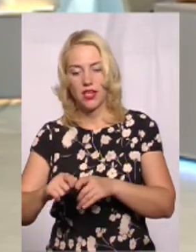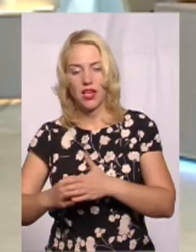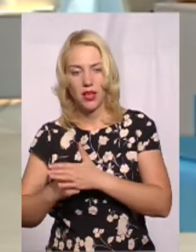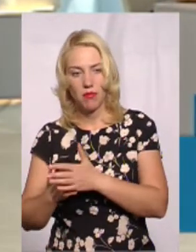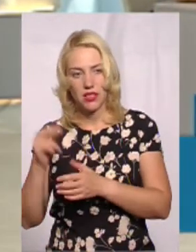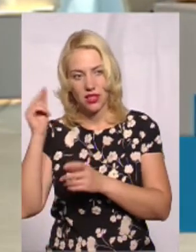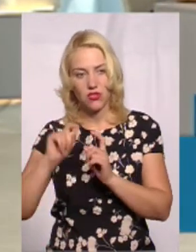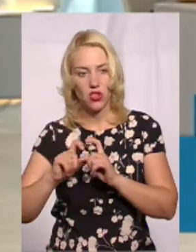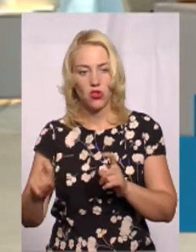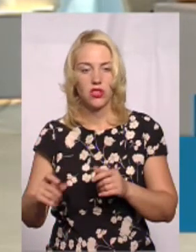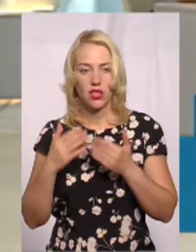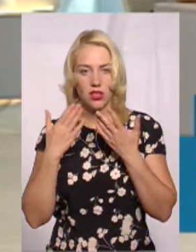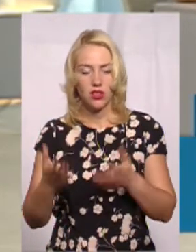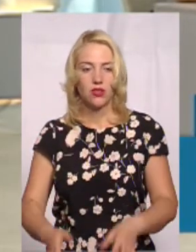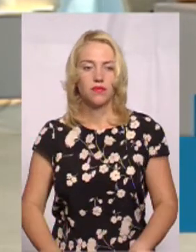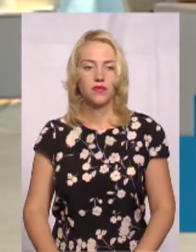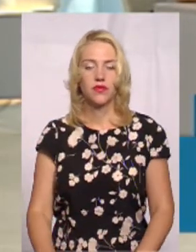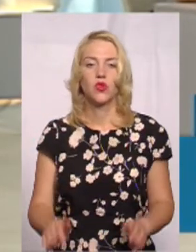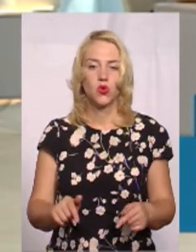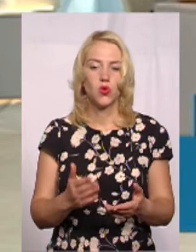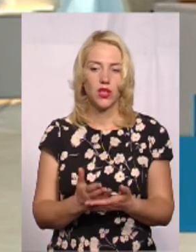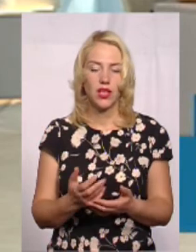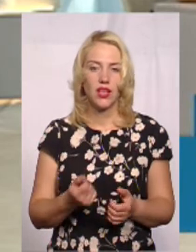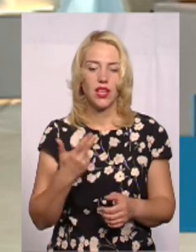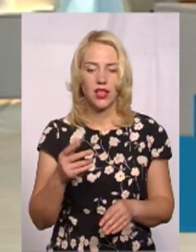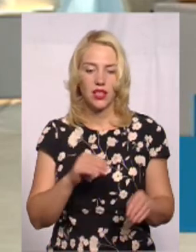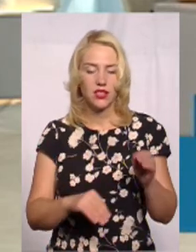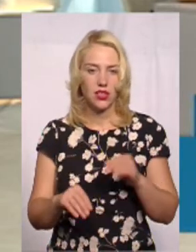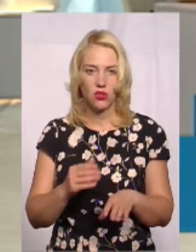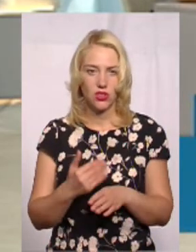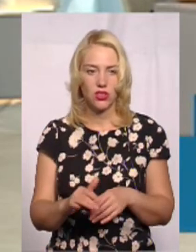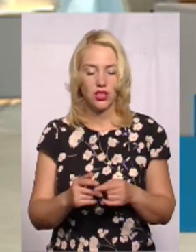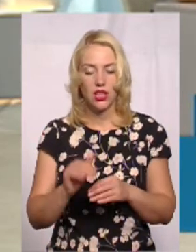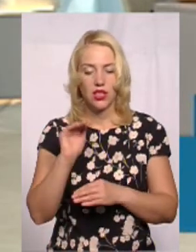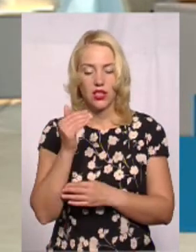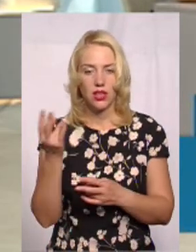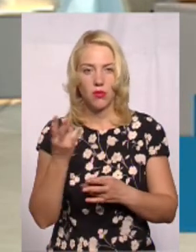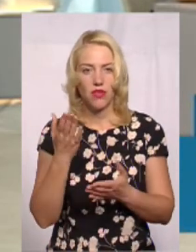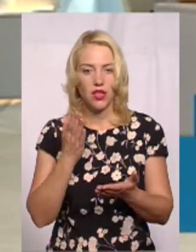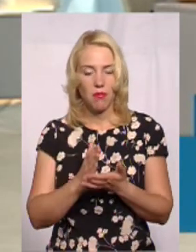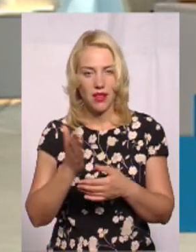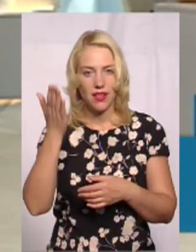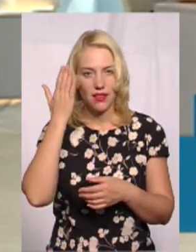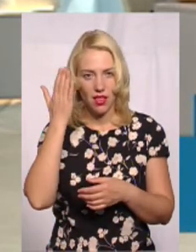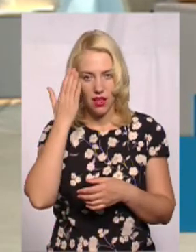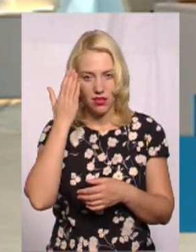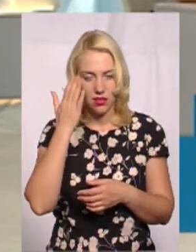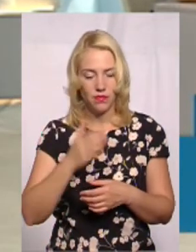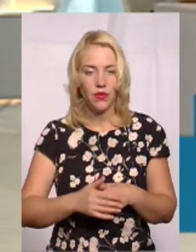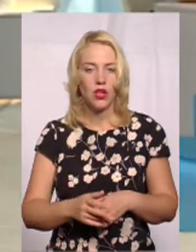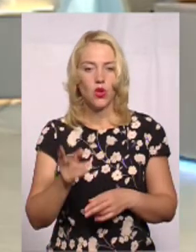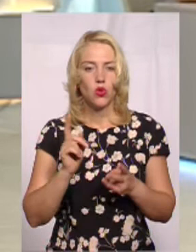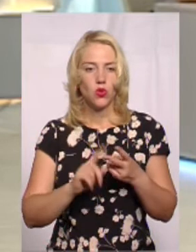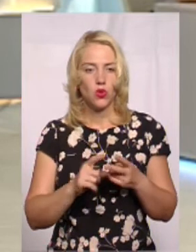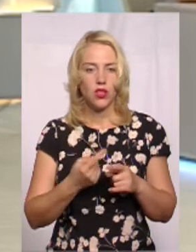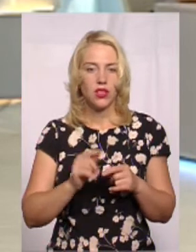навчального закладу теж мають значення? Тут є декілька складових частин. Угу. Звичайно, що має мати дитина талант, здібності. Друге,